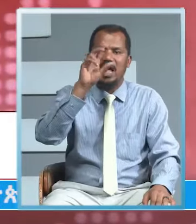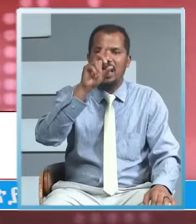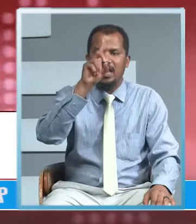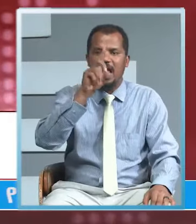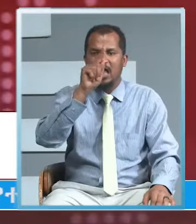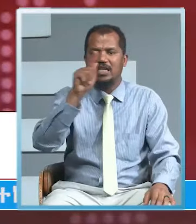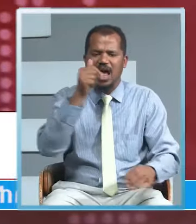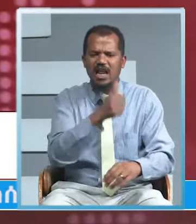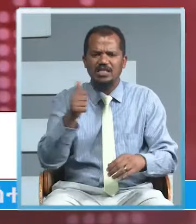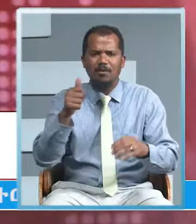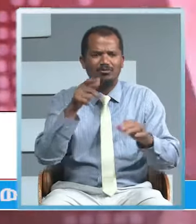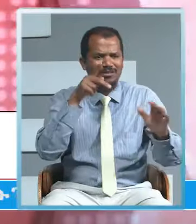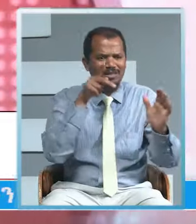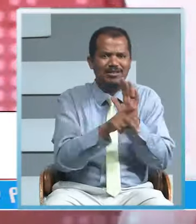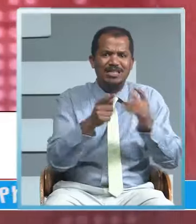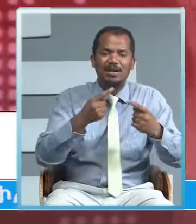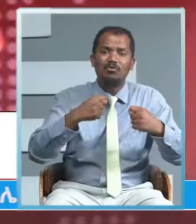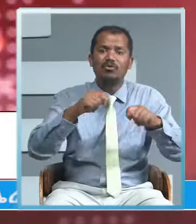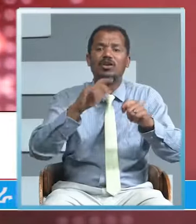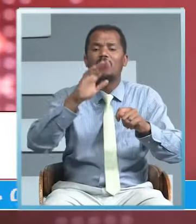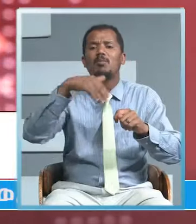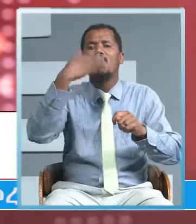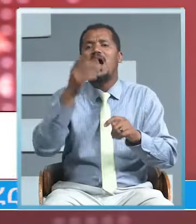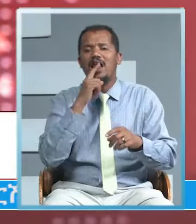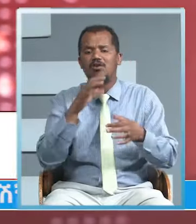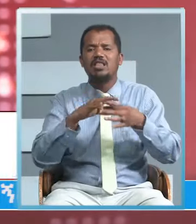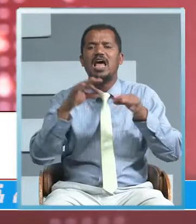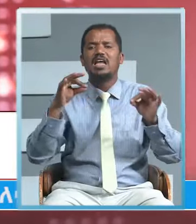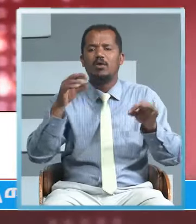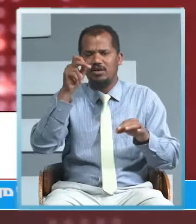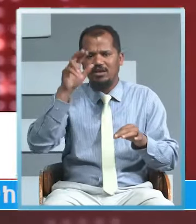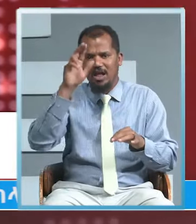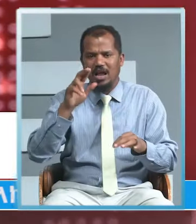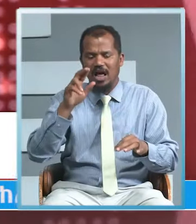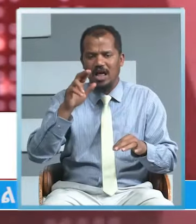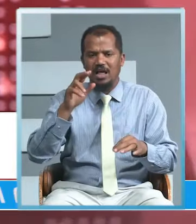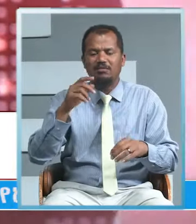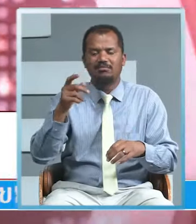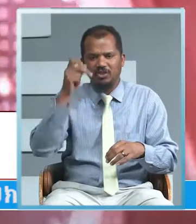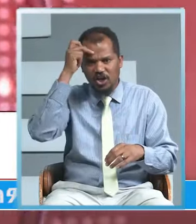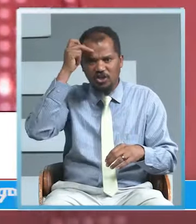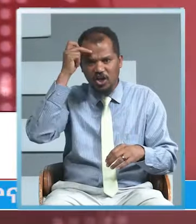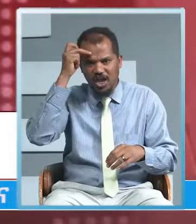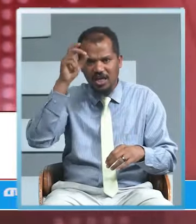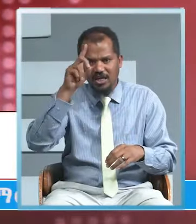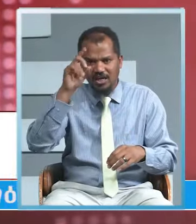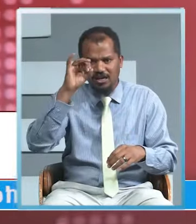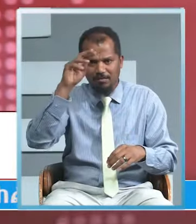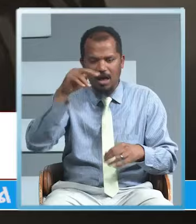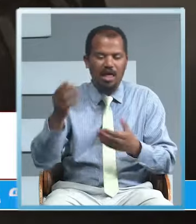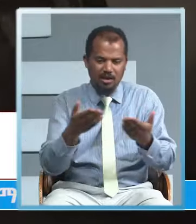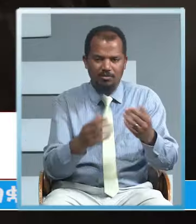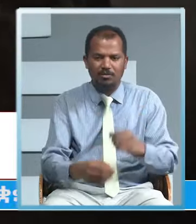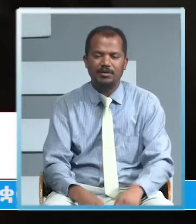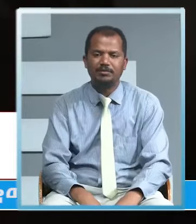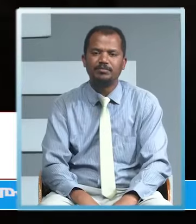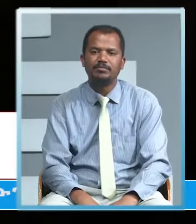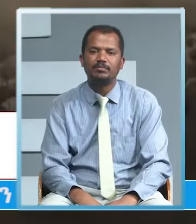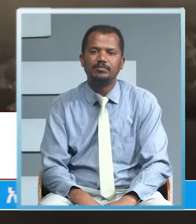አበባ ውስጥ ለመግደል ከተደረገ ሙከራ በኋላ ነበር። ታሪካዊ ዳራውን ደረጀ ይልማ እንደሚከተለው ያስቃኛል።